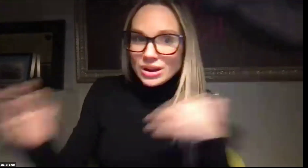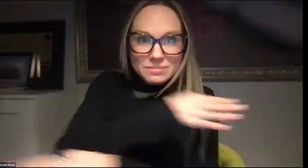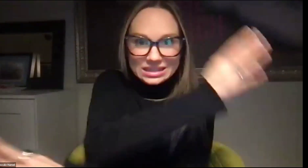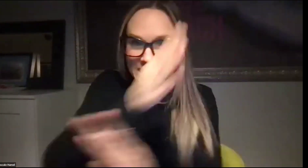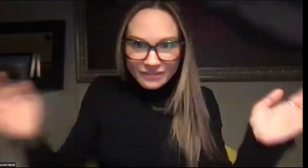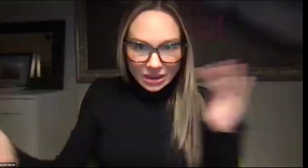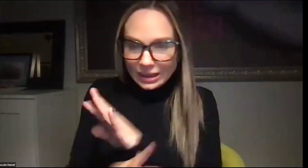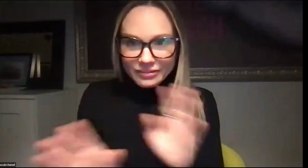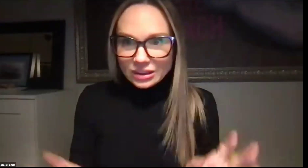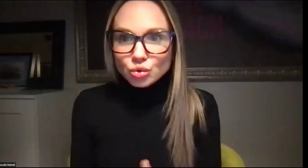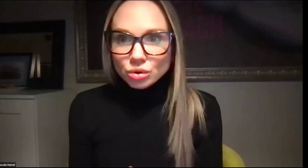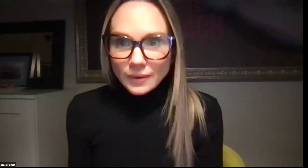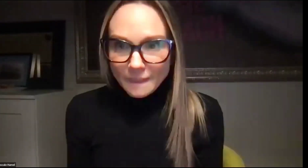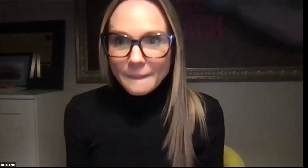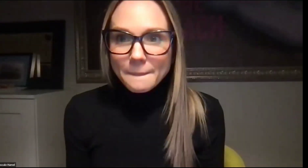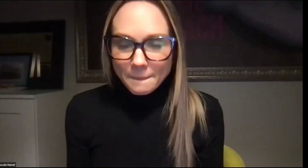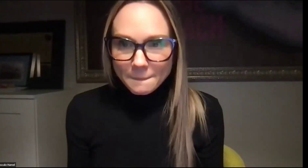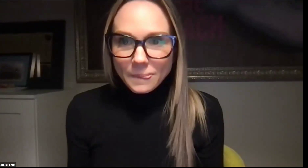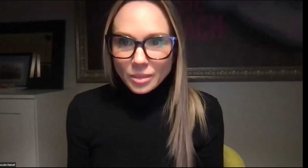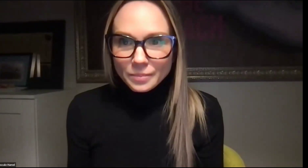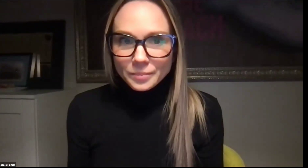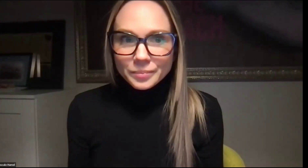ben, on peut les mixer avec tout.